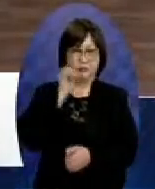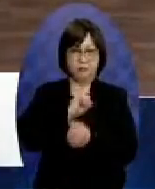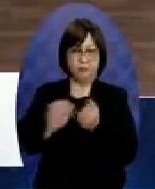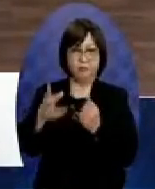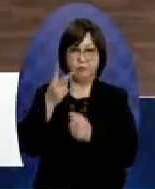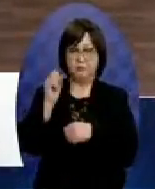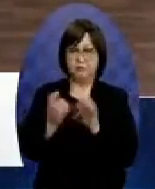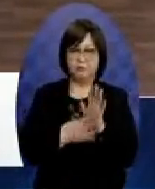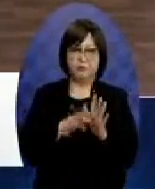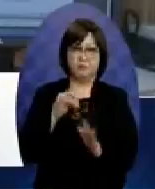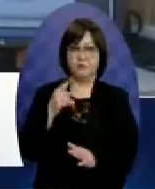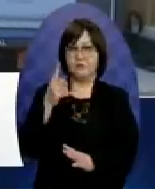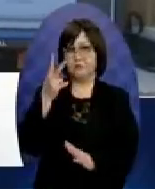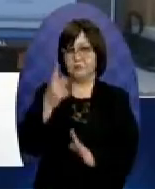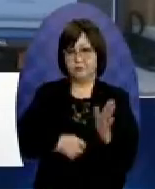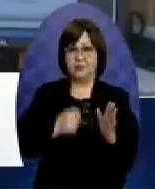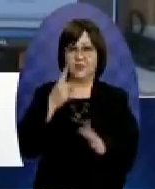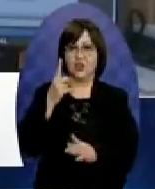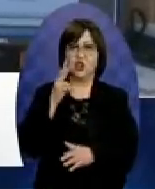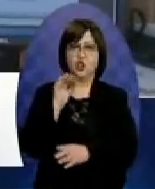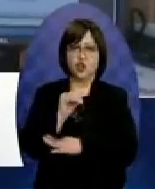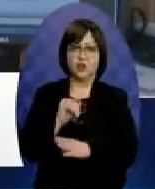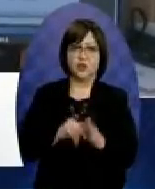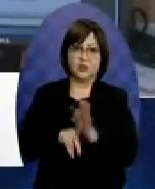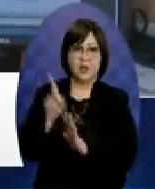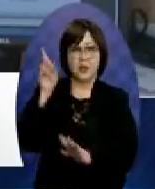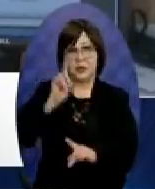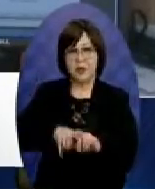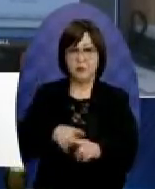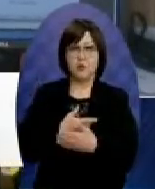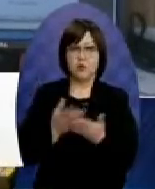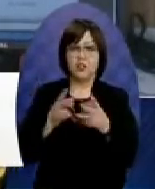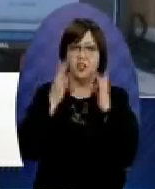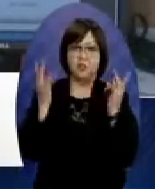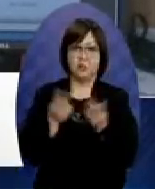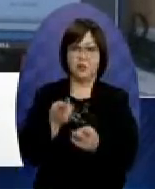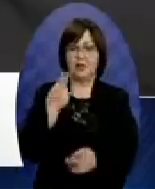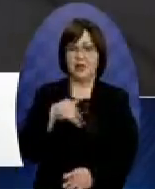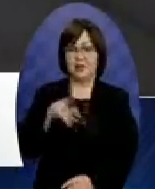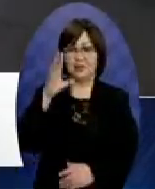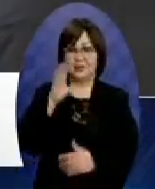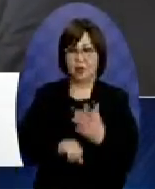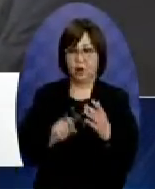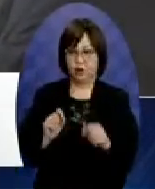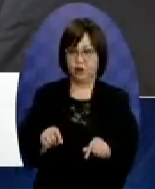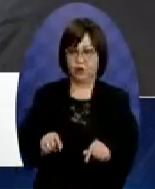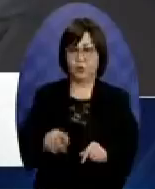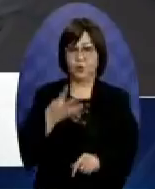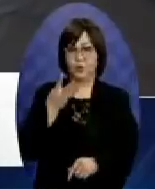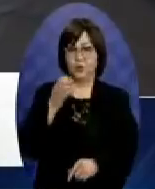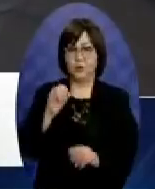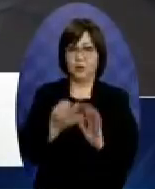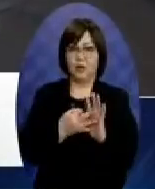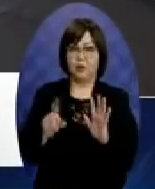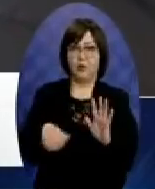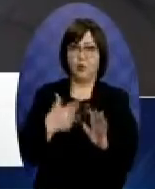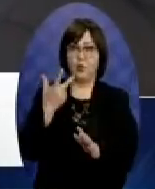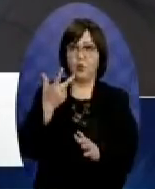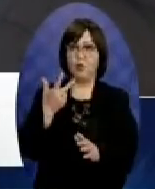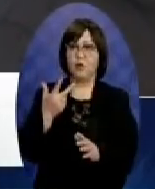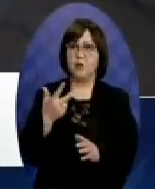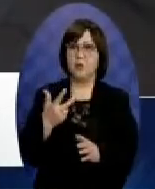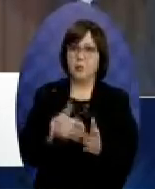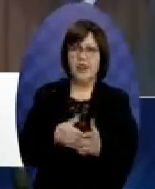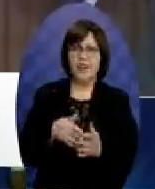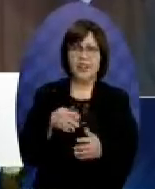оны 2-р сарын 1-ний өдрөөс нэмэхээр шийдвэрлэв. Нийгмийн даатгалын сангаас одоогийн байдлаар 408,300 тэтгэвэр авч,